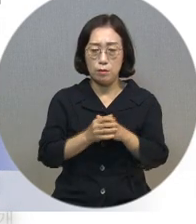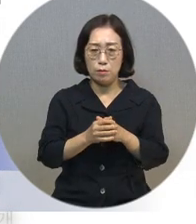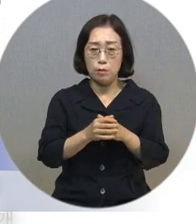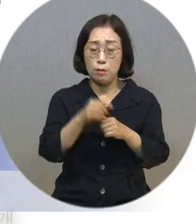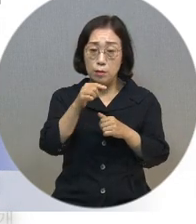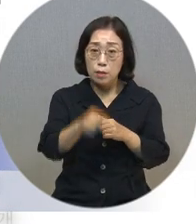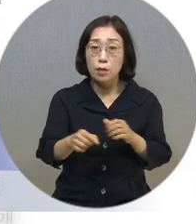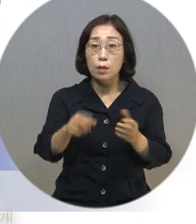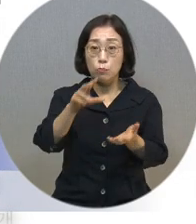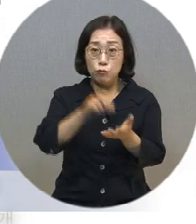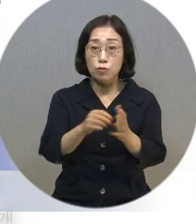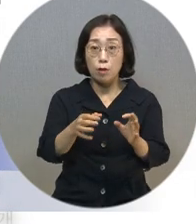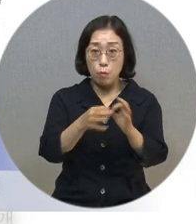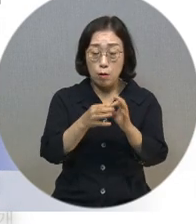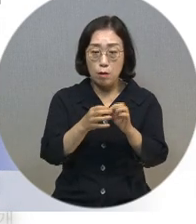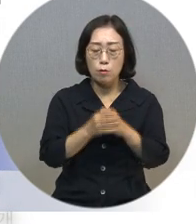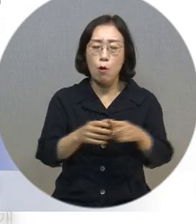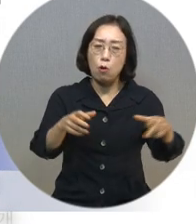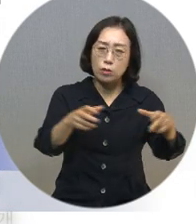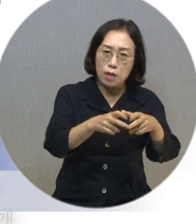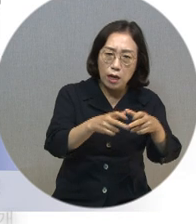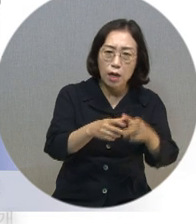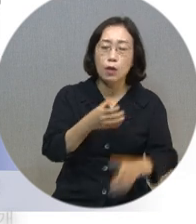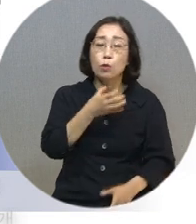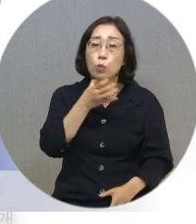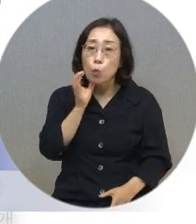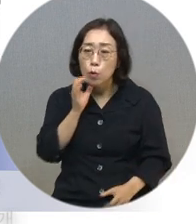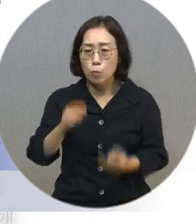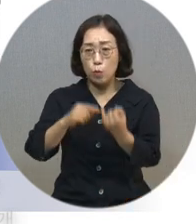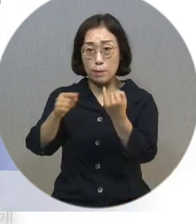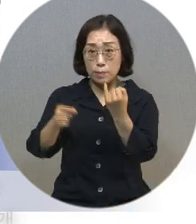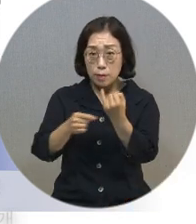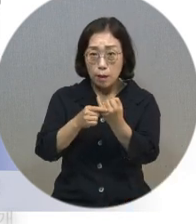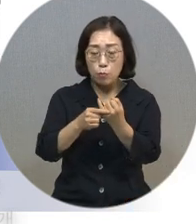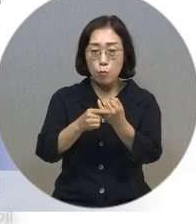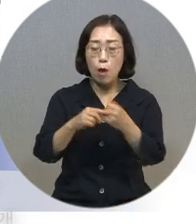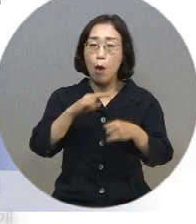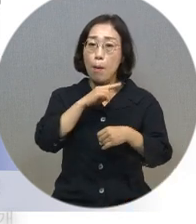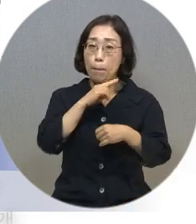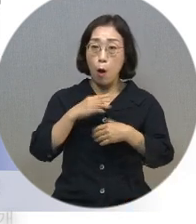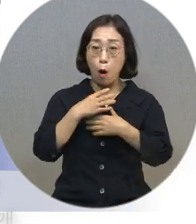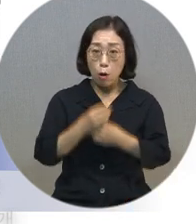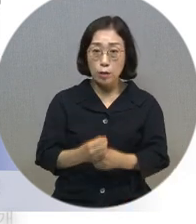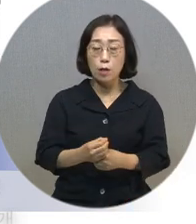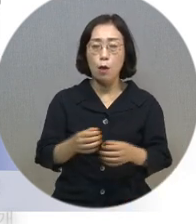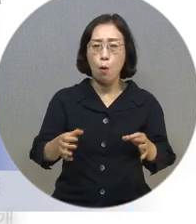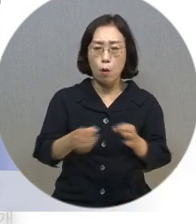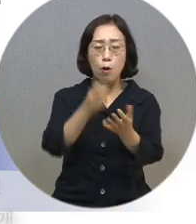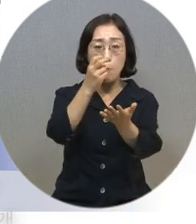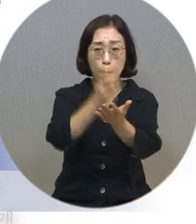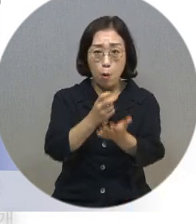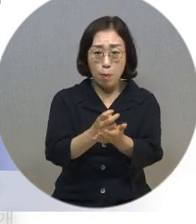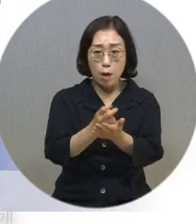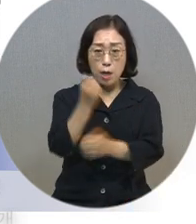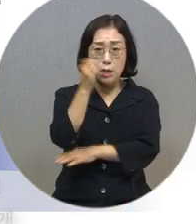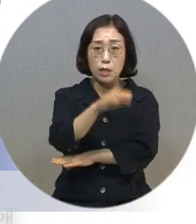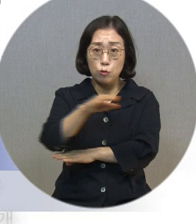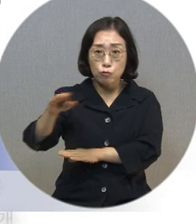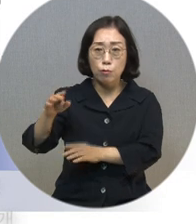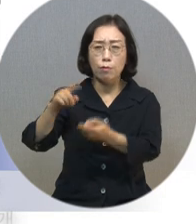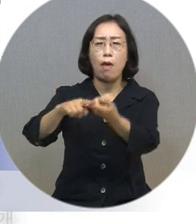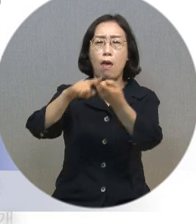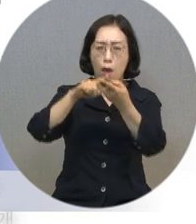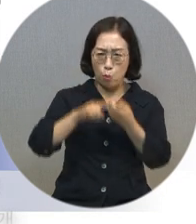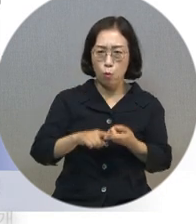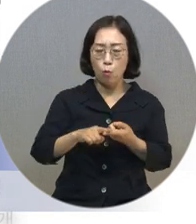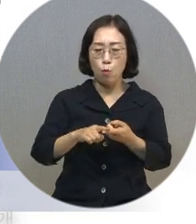코레일 관광 개발이 장애인과 노인 임산부 등의 편의 증진 보장에 관한이 법률의 법적 기준 등을 참고해